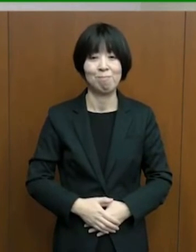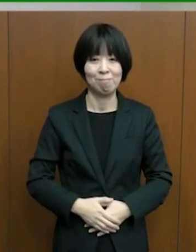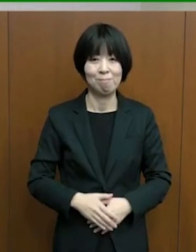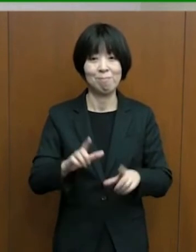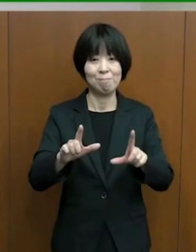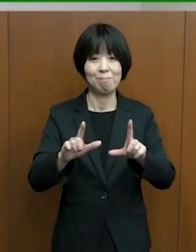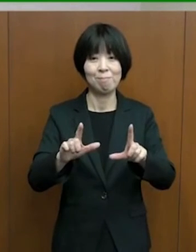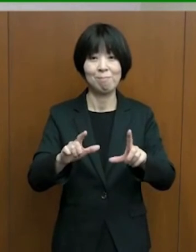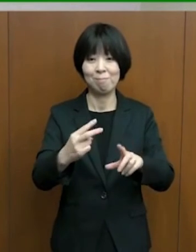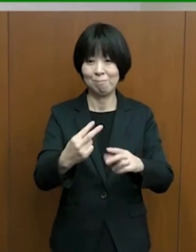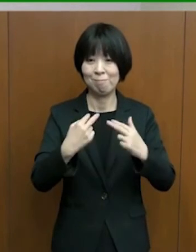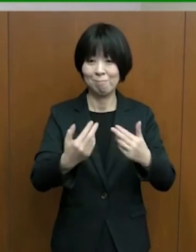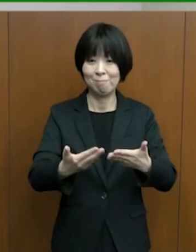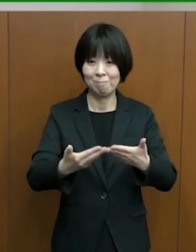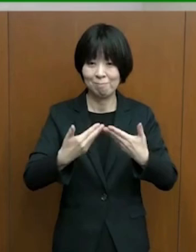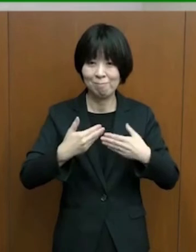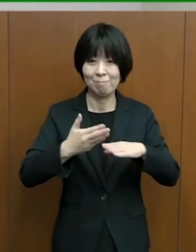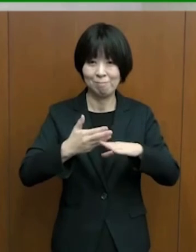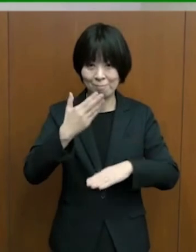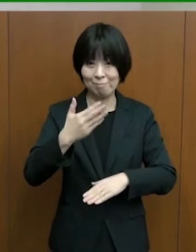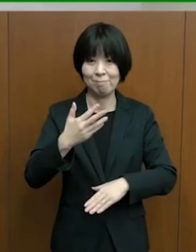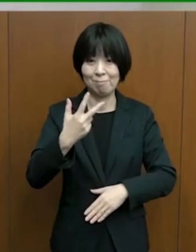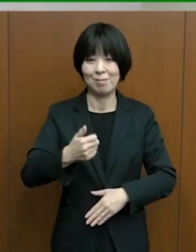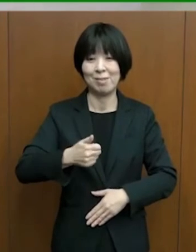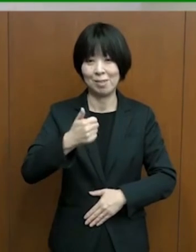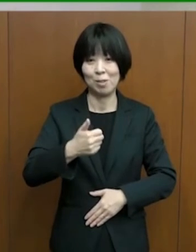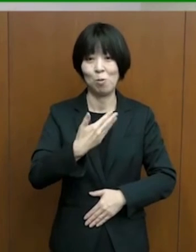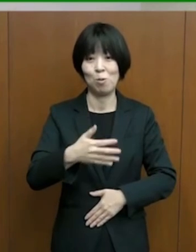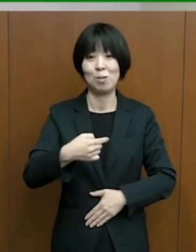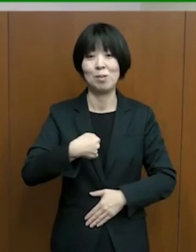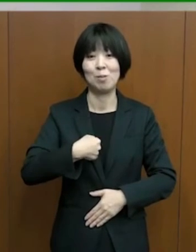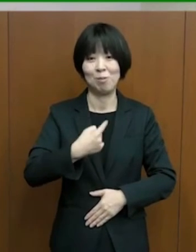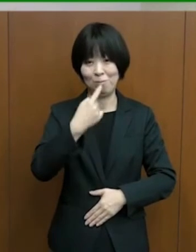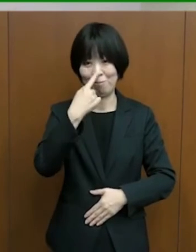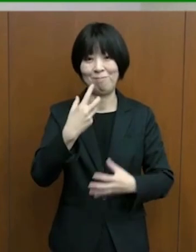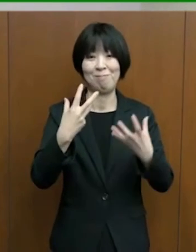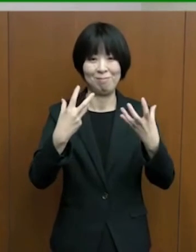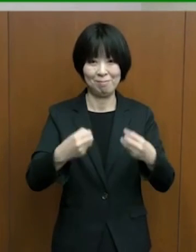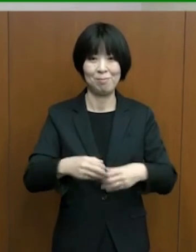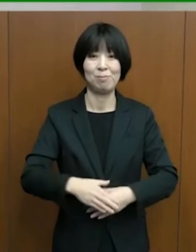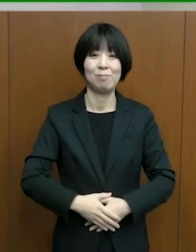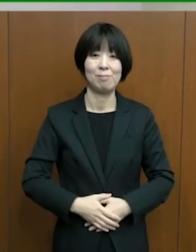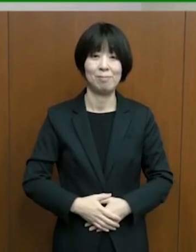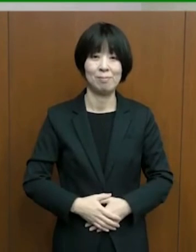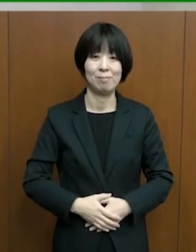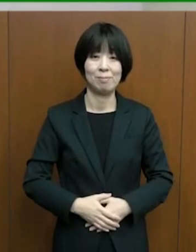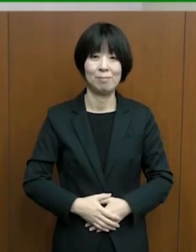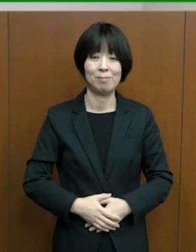ご清聴ありがとうございました。埼玉市長清水隼人でした。